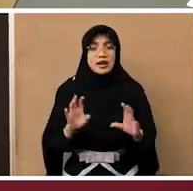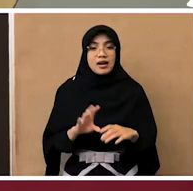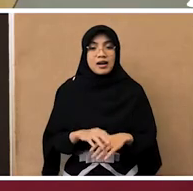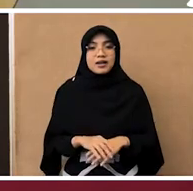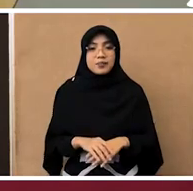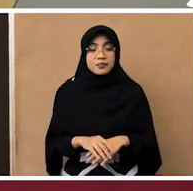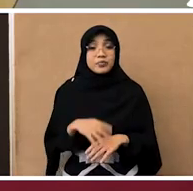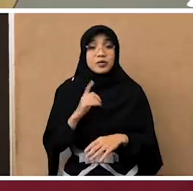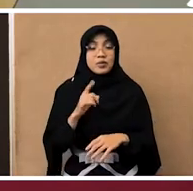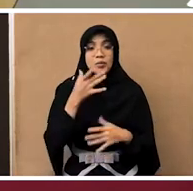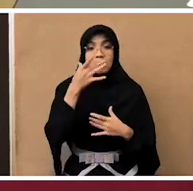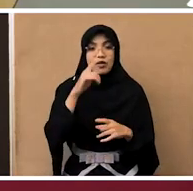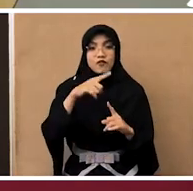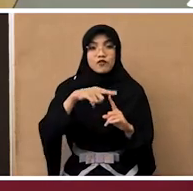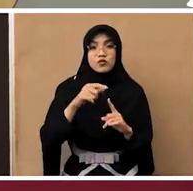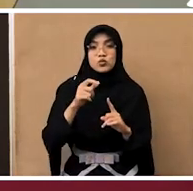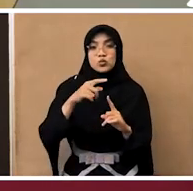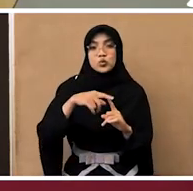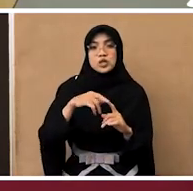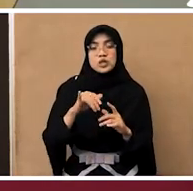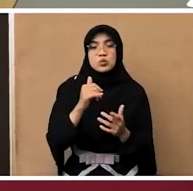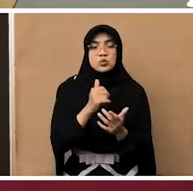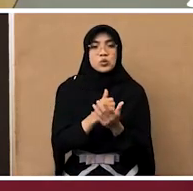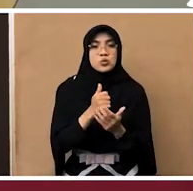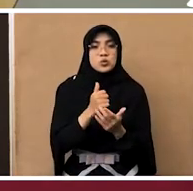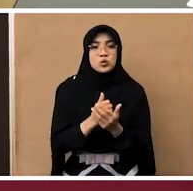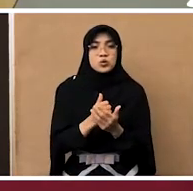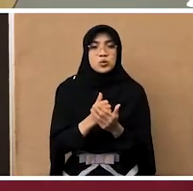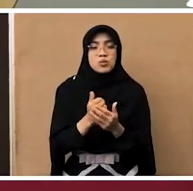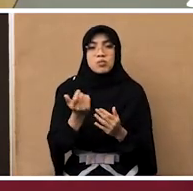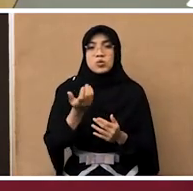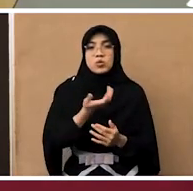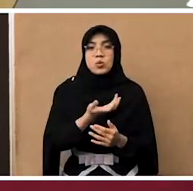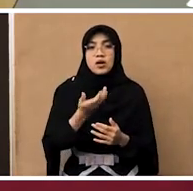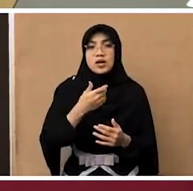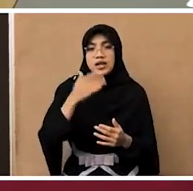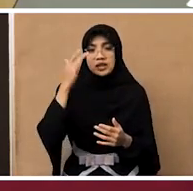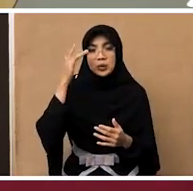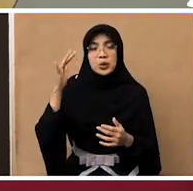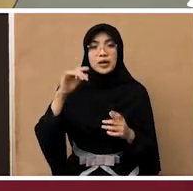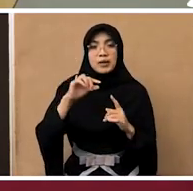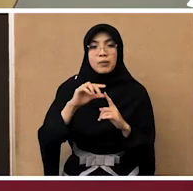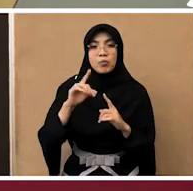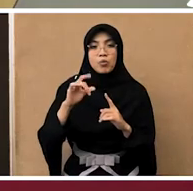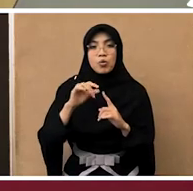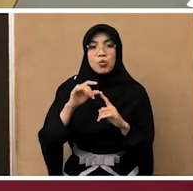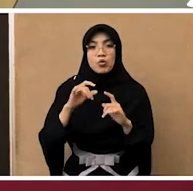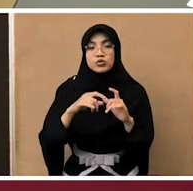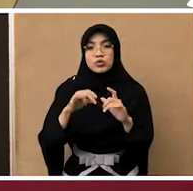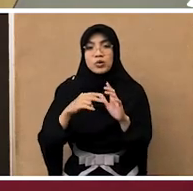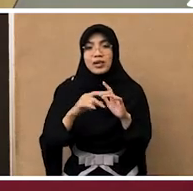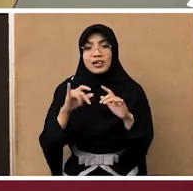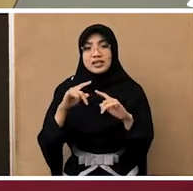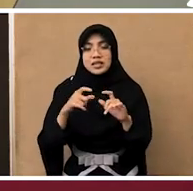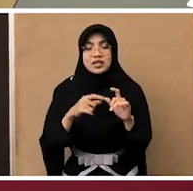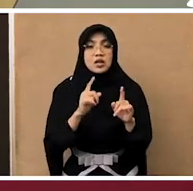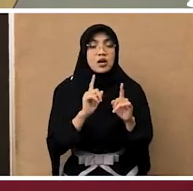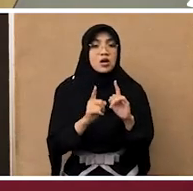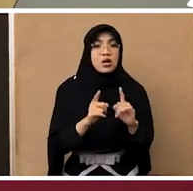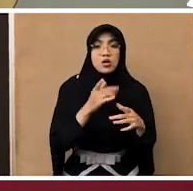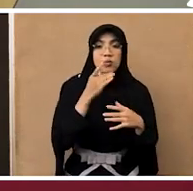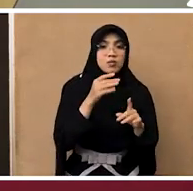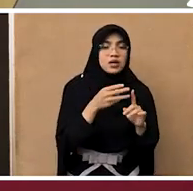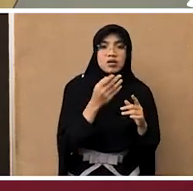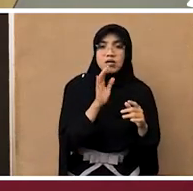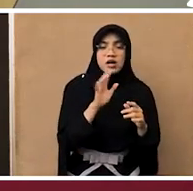karena prostitusi itu kan sangat apa ya sangat demen dengan teori proporsionalitas sementara probar dan tidak harus elastis